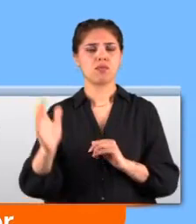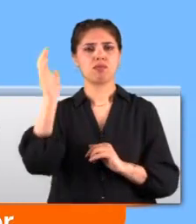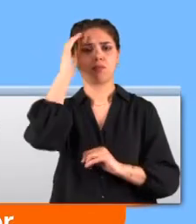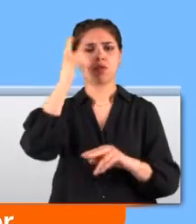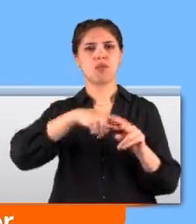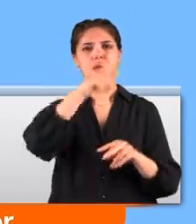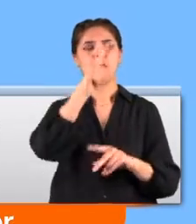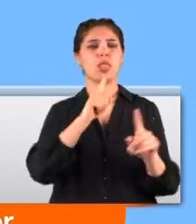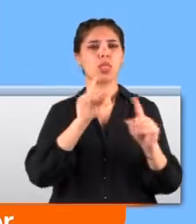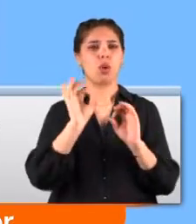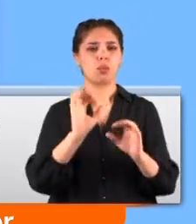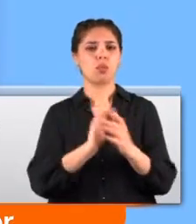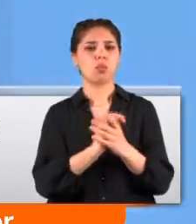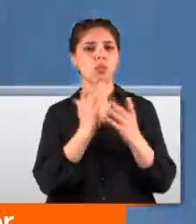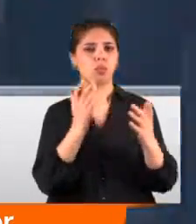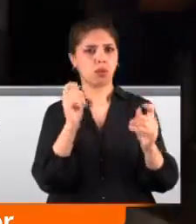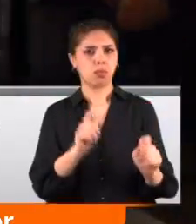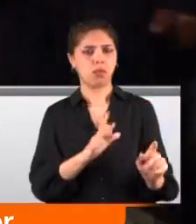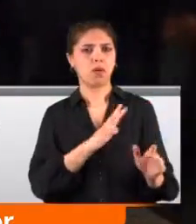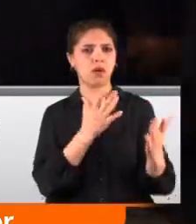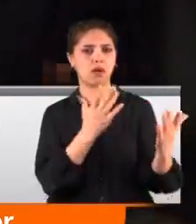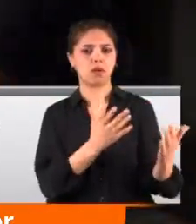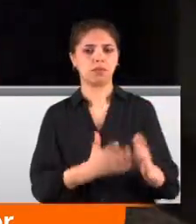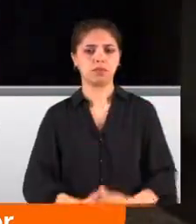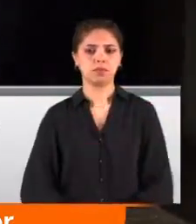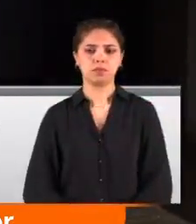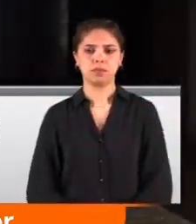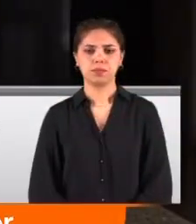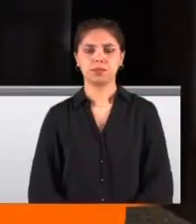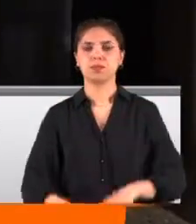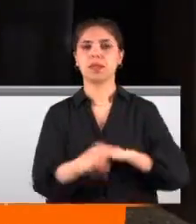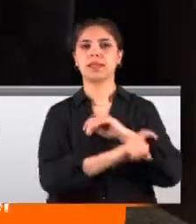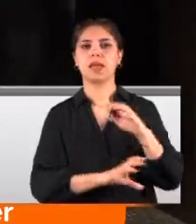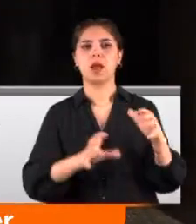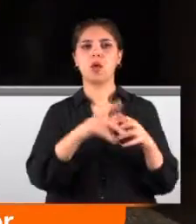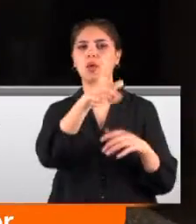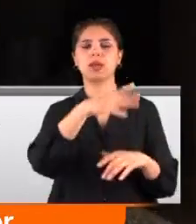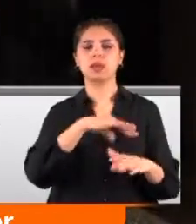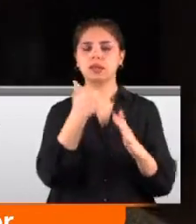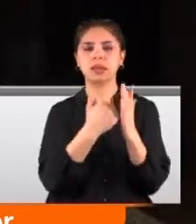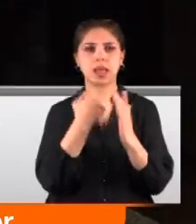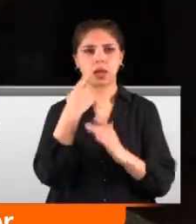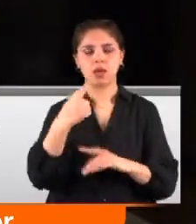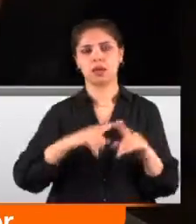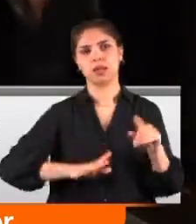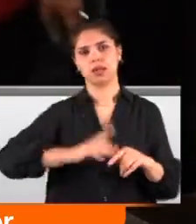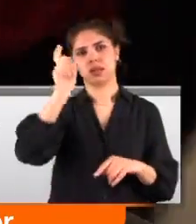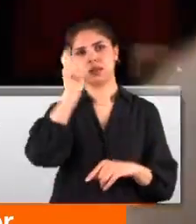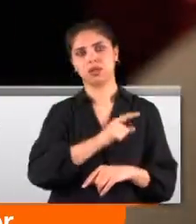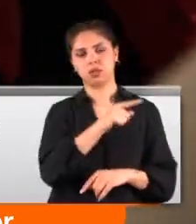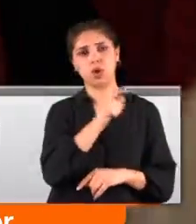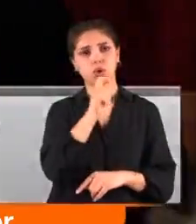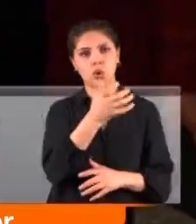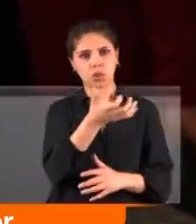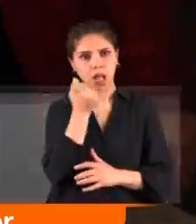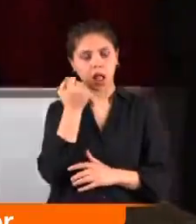Öcalan'ın doğum gününü kutlayacak kadar ileri gitti. Terör örgütünün talepleri için Kılıçdaroğlu'ndan söz alan